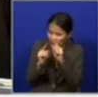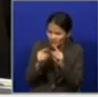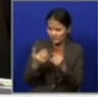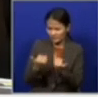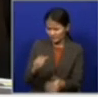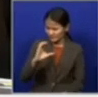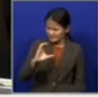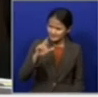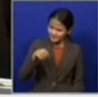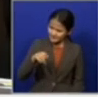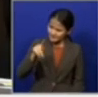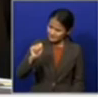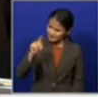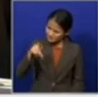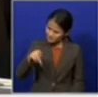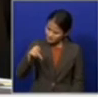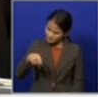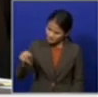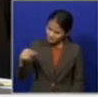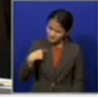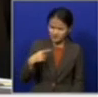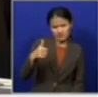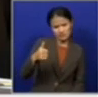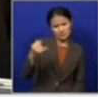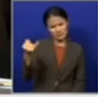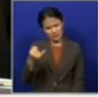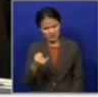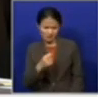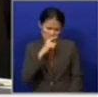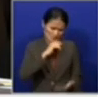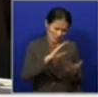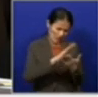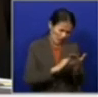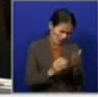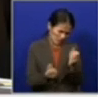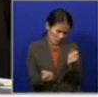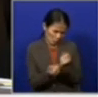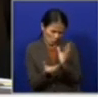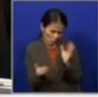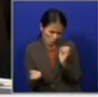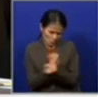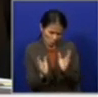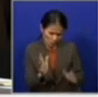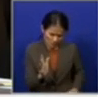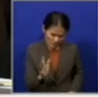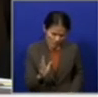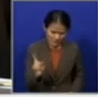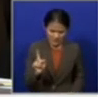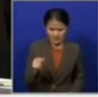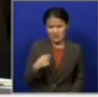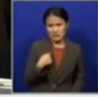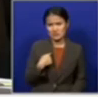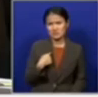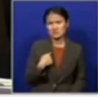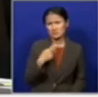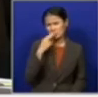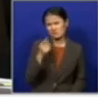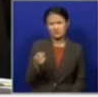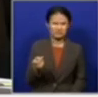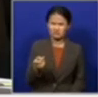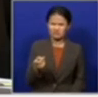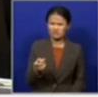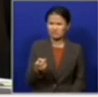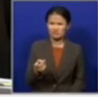หลังค่ะต้องกลับมาให้รัฐบาลพิจารณาใหม่อีกรอบหนึ่งที่สำคัญค่ะการจะไปเจรจ